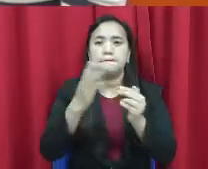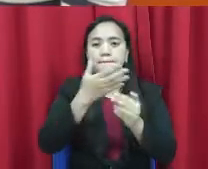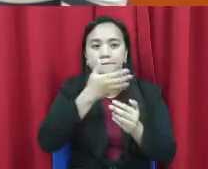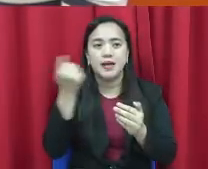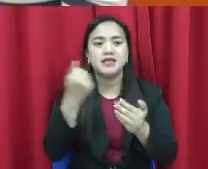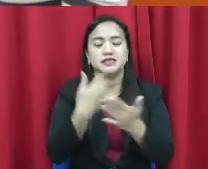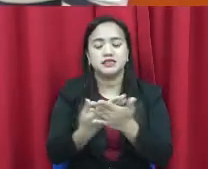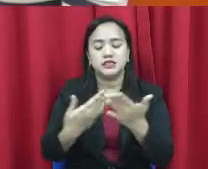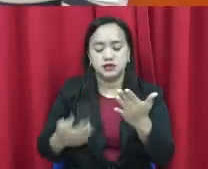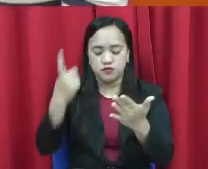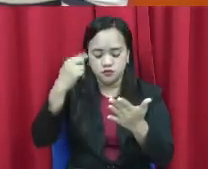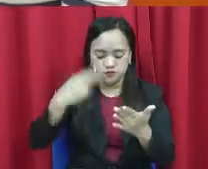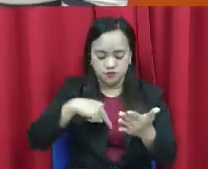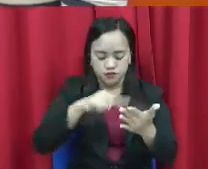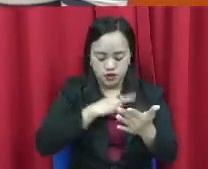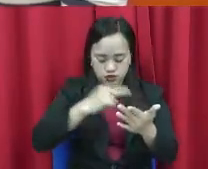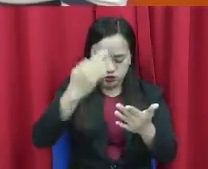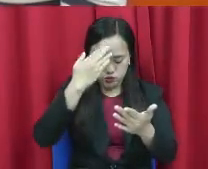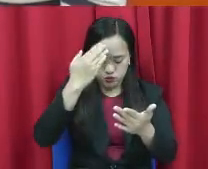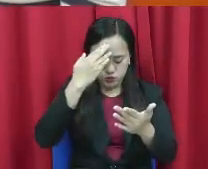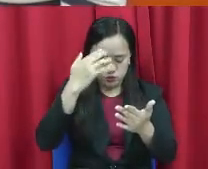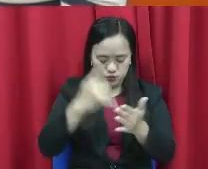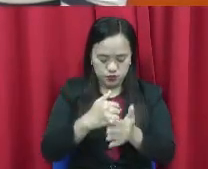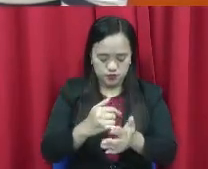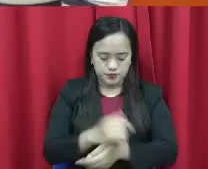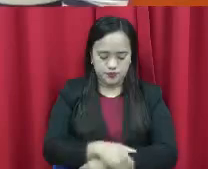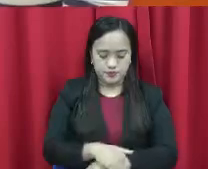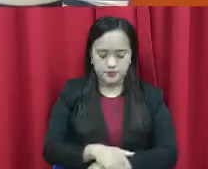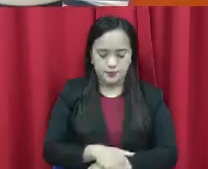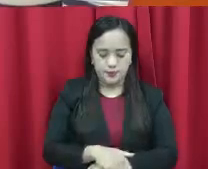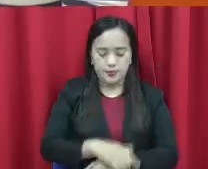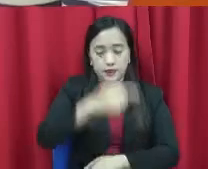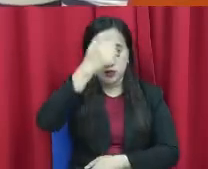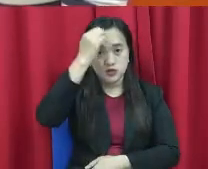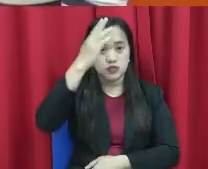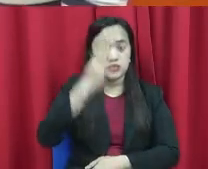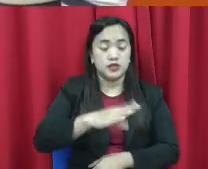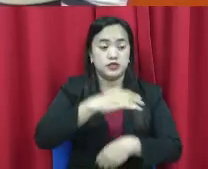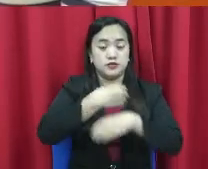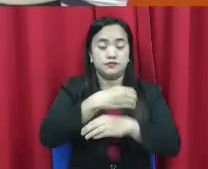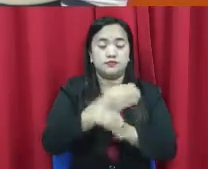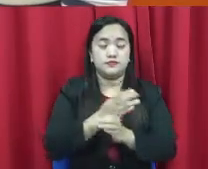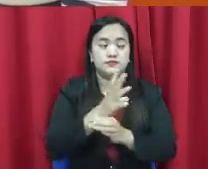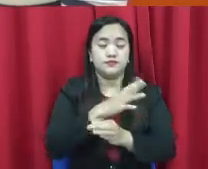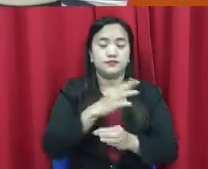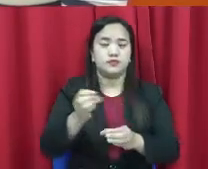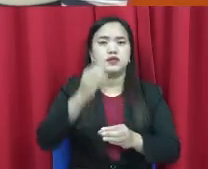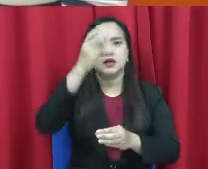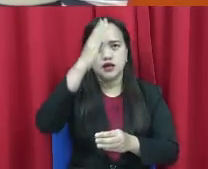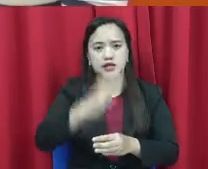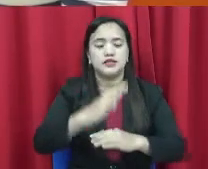mga kapatid lahat po tayo ay galing sa Panginoon nilika tayo ng Panginoon at ang diyos ang nag-establisar